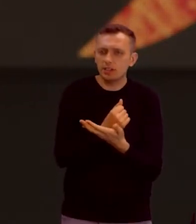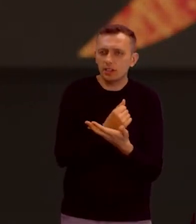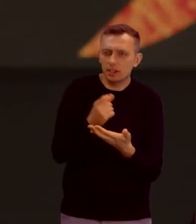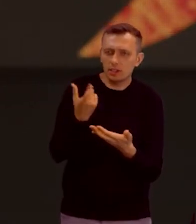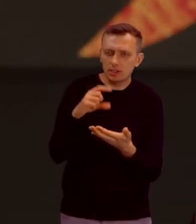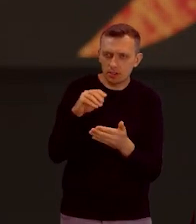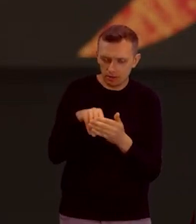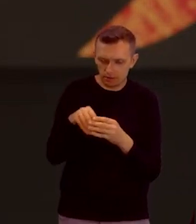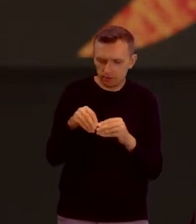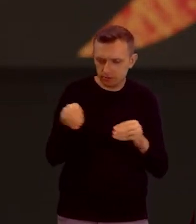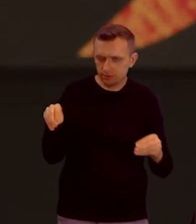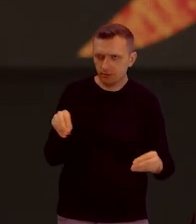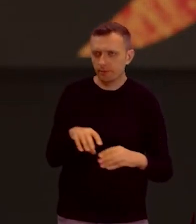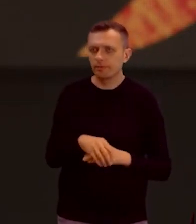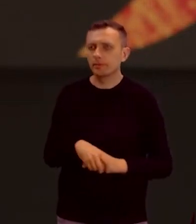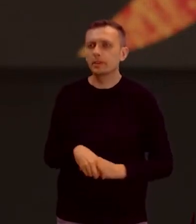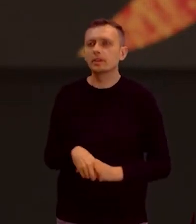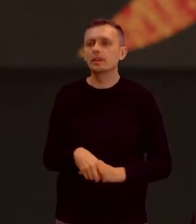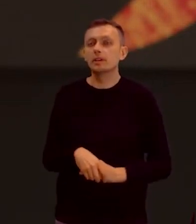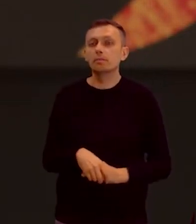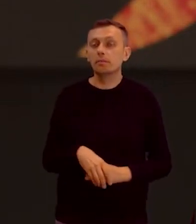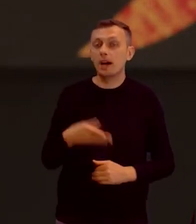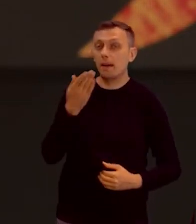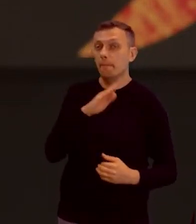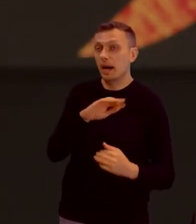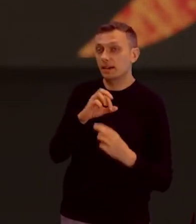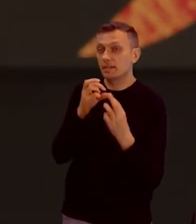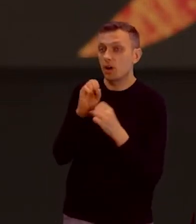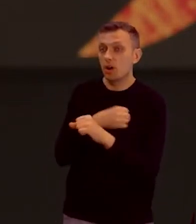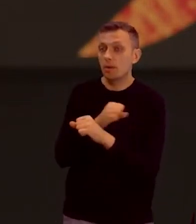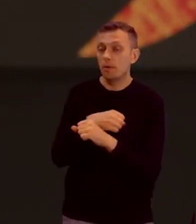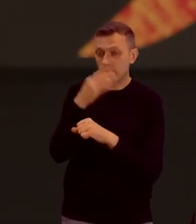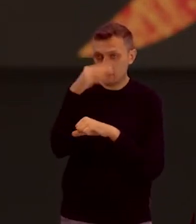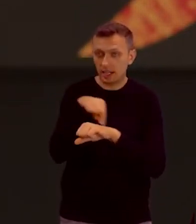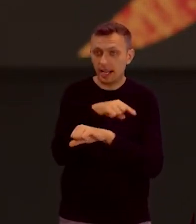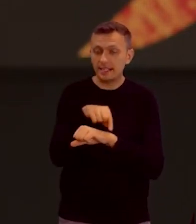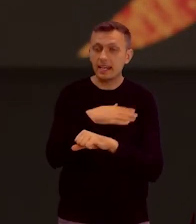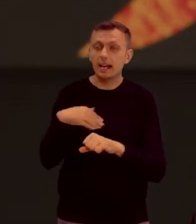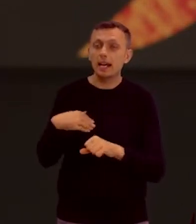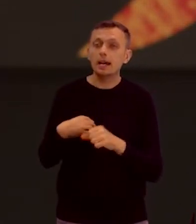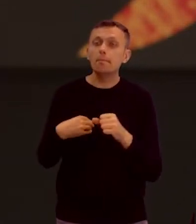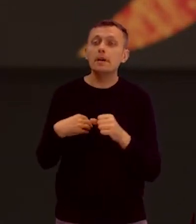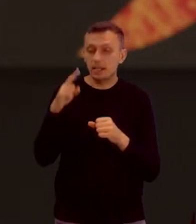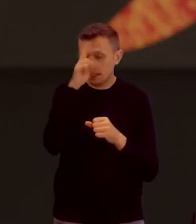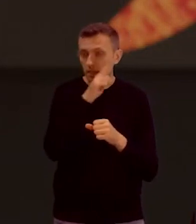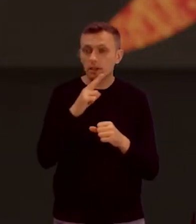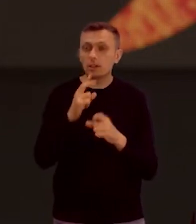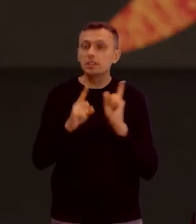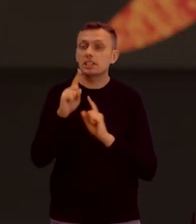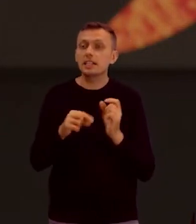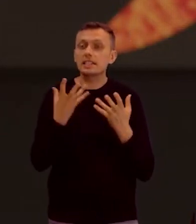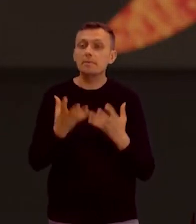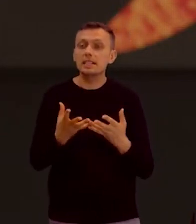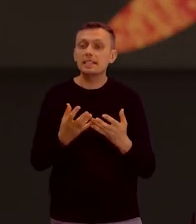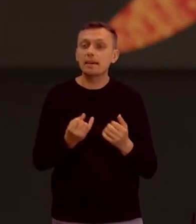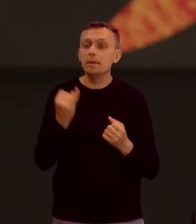z obdarowaniem, ale je wykorzystać. Bo czasami jako rodzice chcielibyśmy ukształtować dzieci na swój